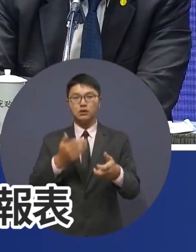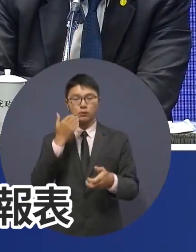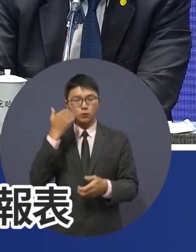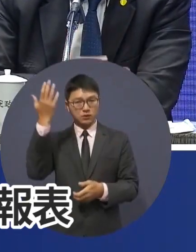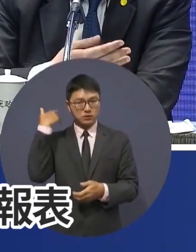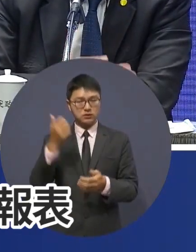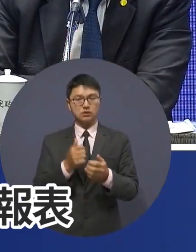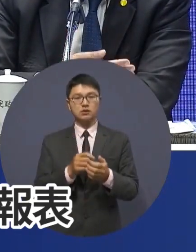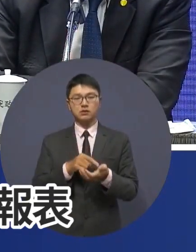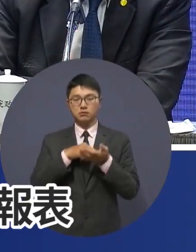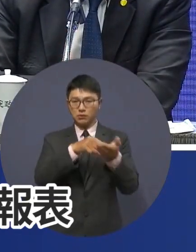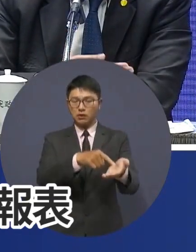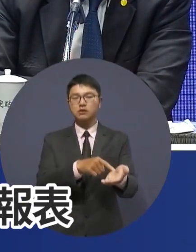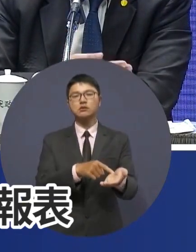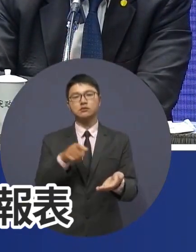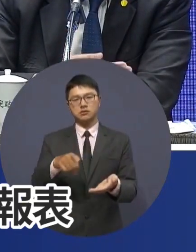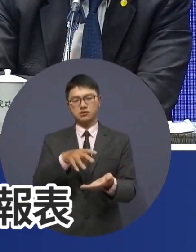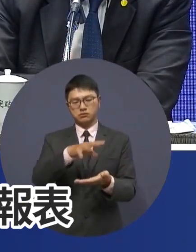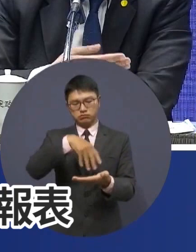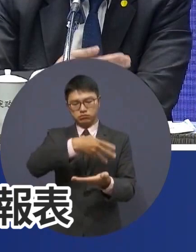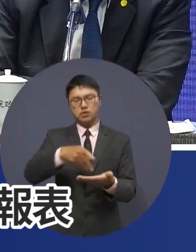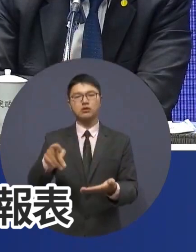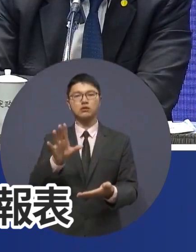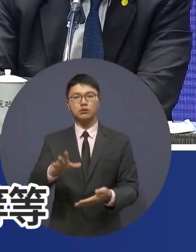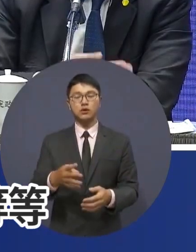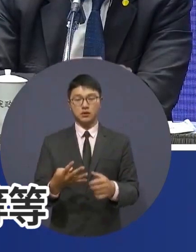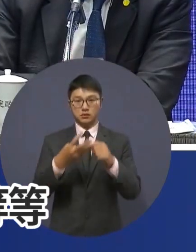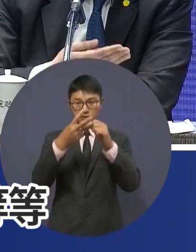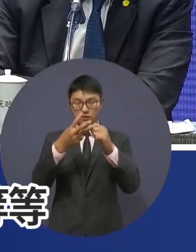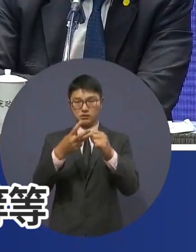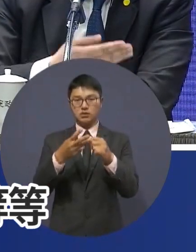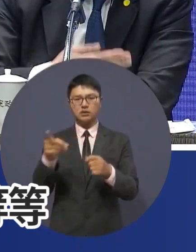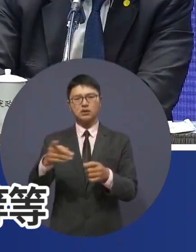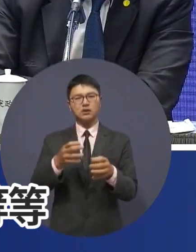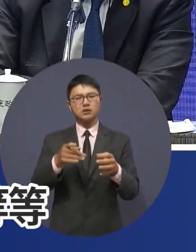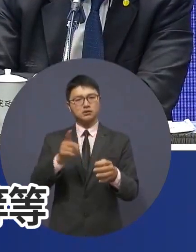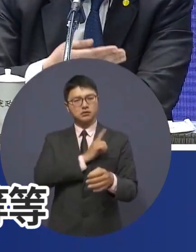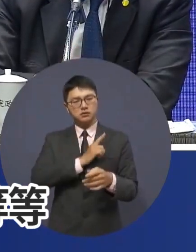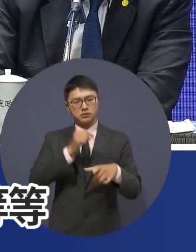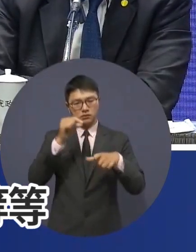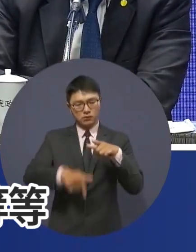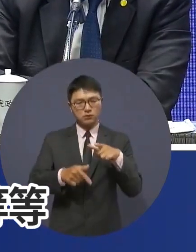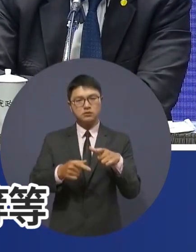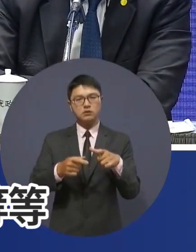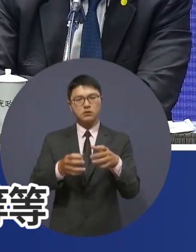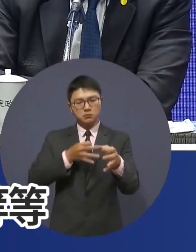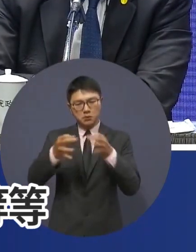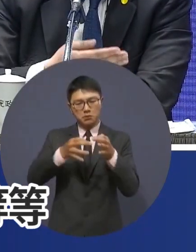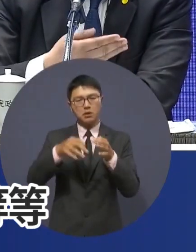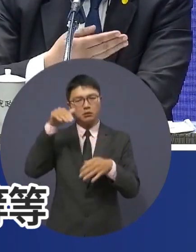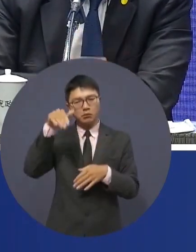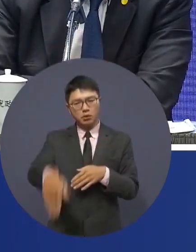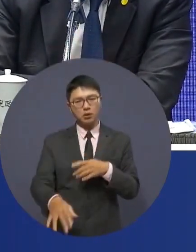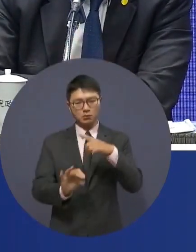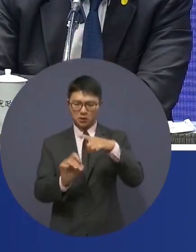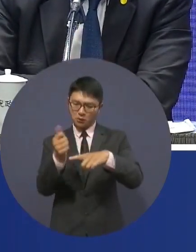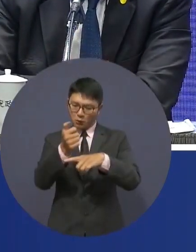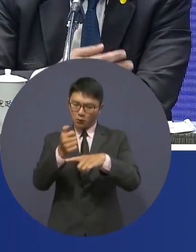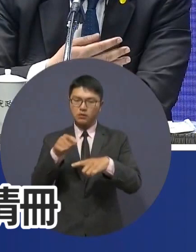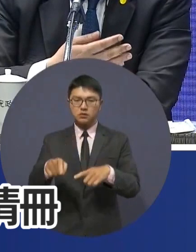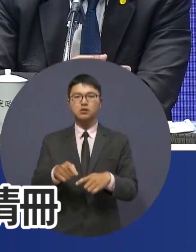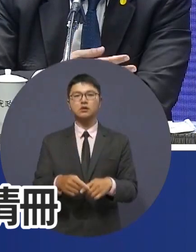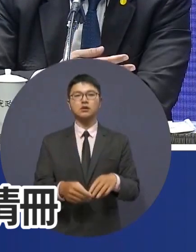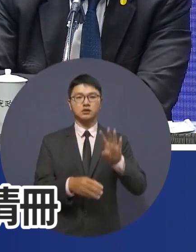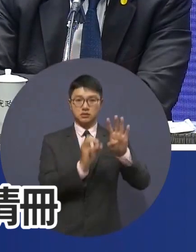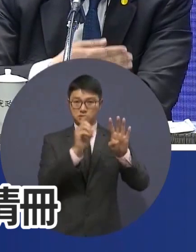第三个就是你营收衰退50%的报表，就我们刚才讲的401表、403表等等，好，这些东西。